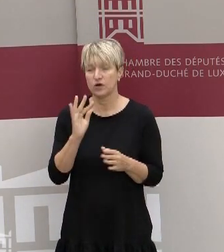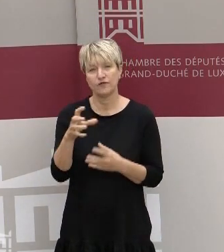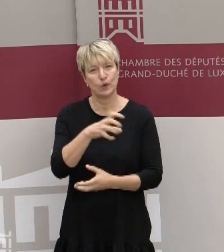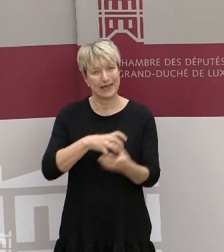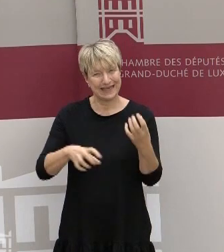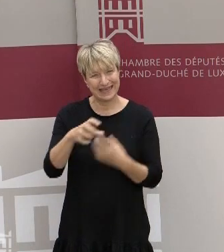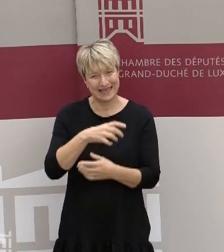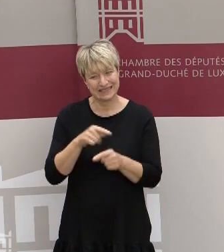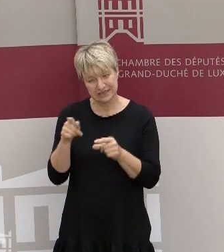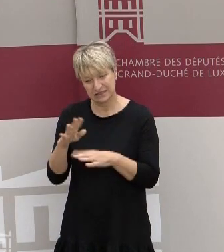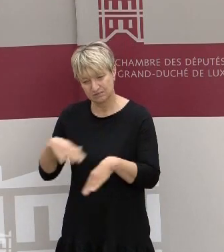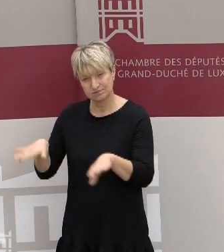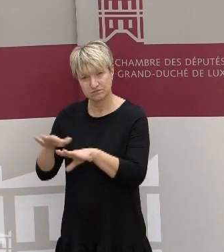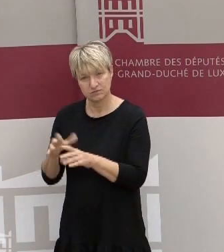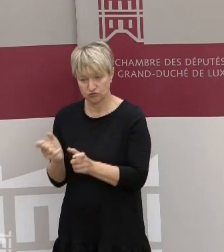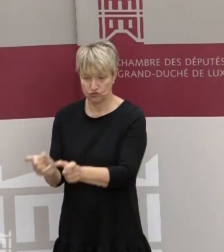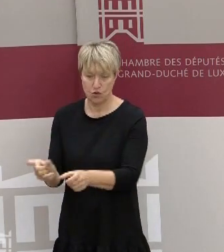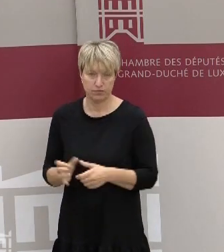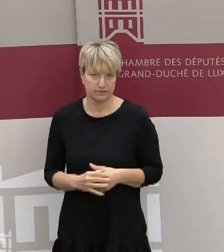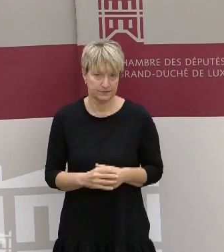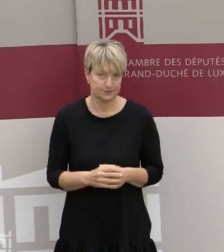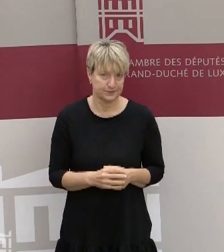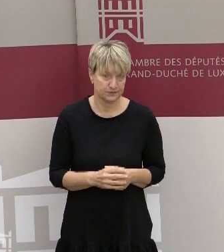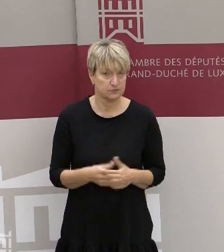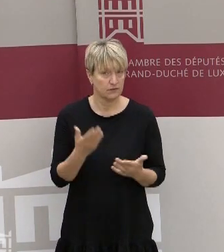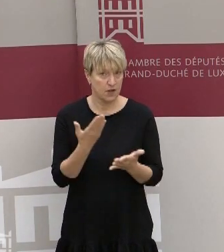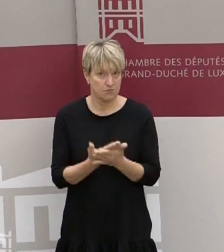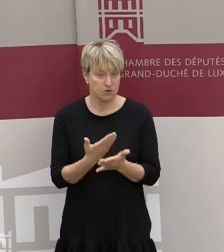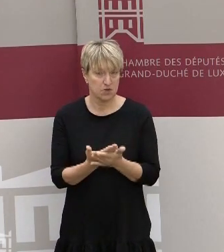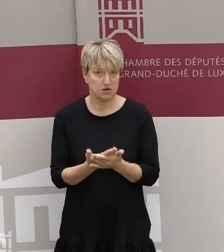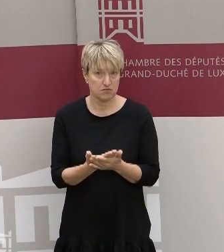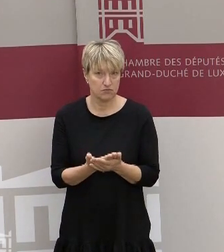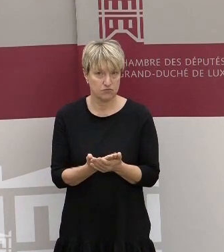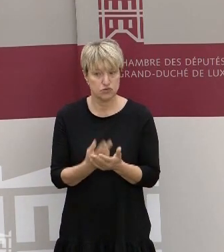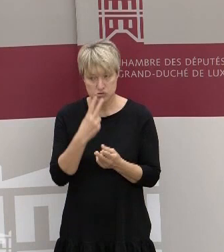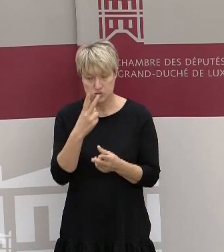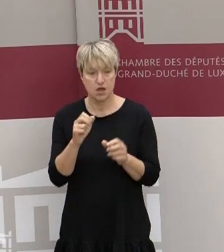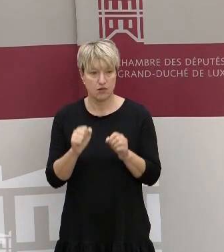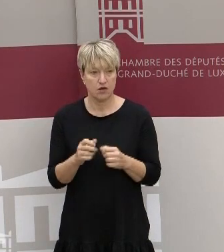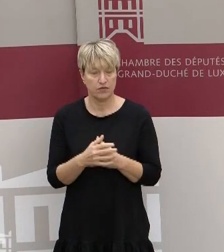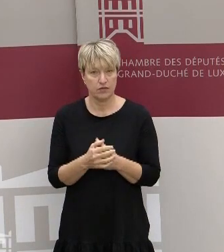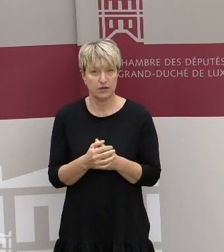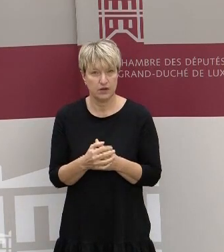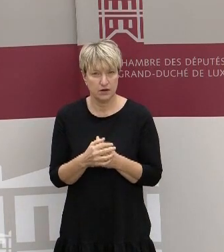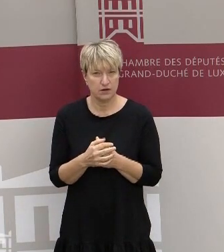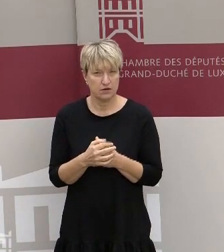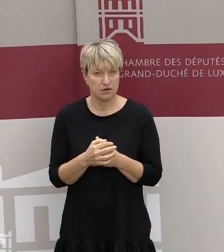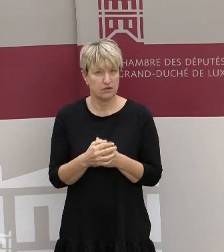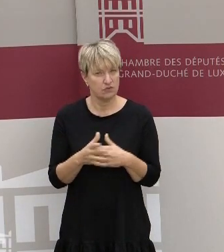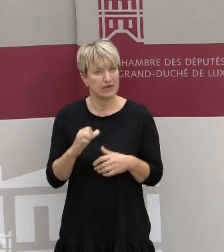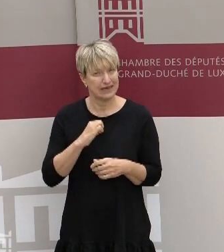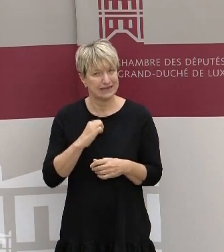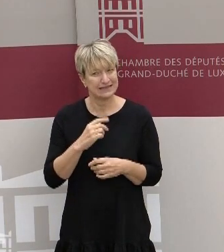von Amortissement akzeleriert, zum Beispiel, den Logist nach zweimal am Leben soll greifen, also eine ganz interessante Idee.